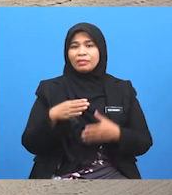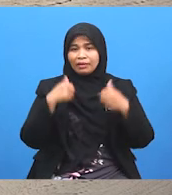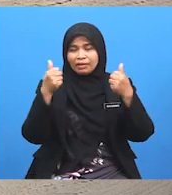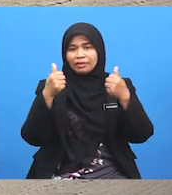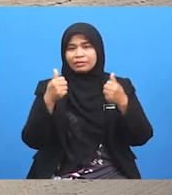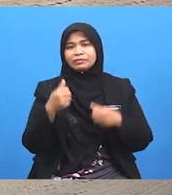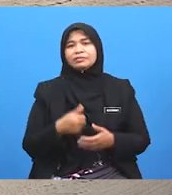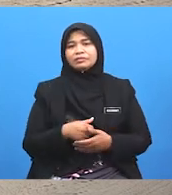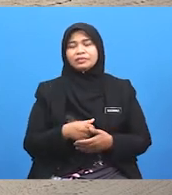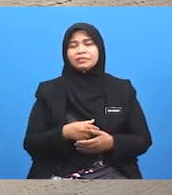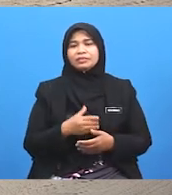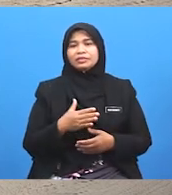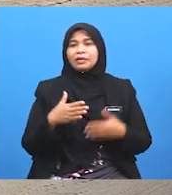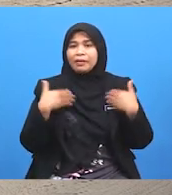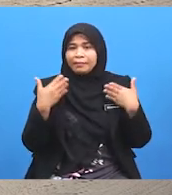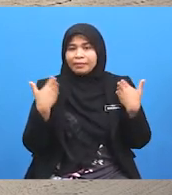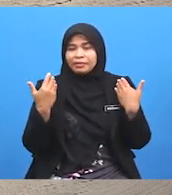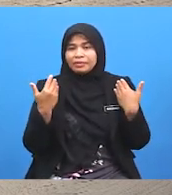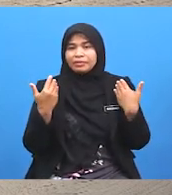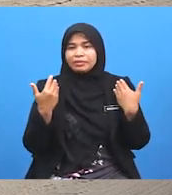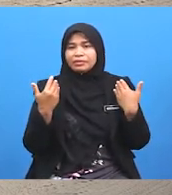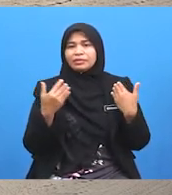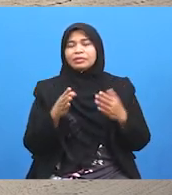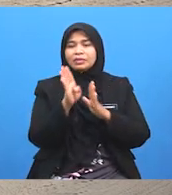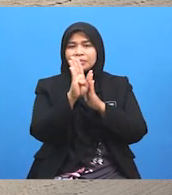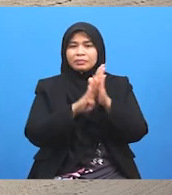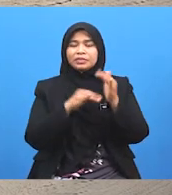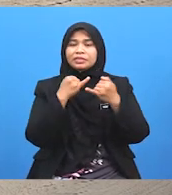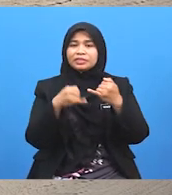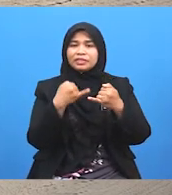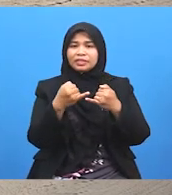Menang, ceria, berjaya,